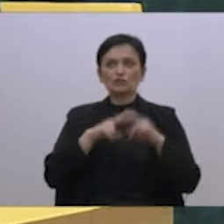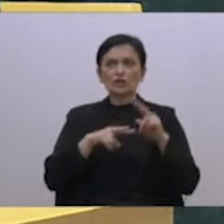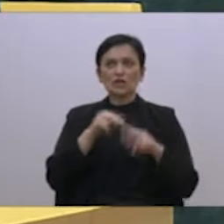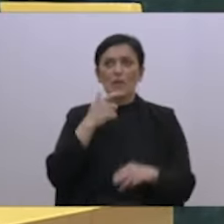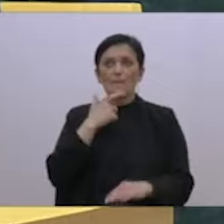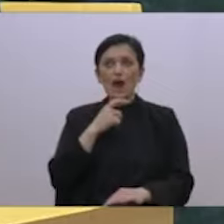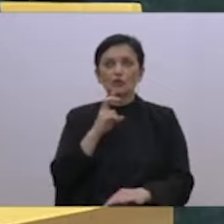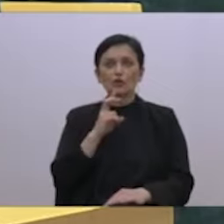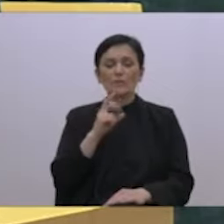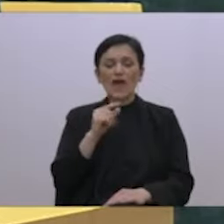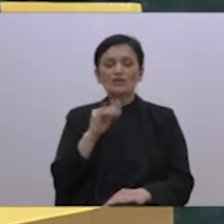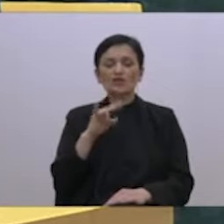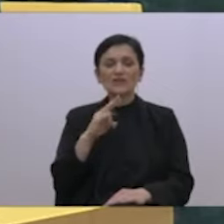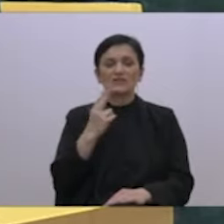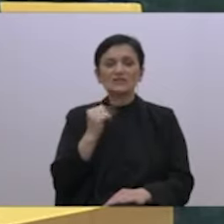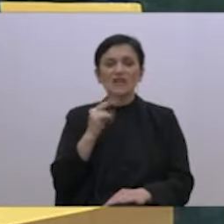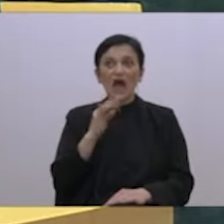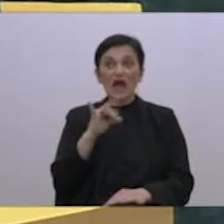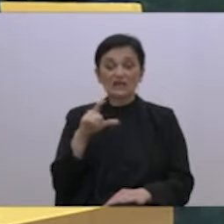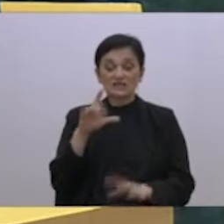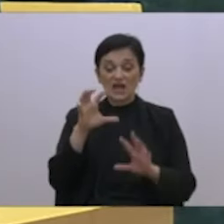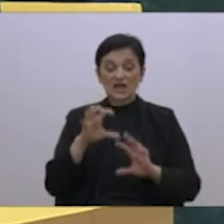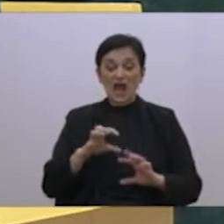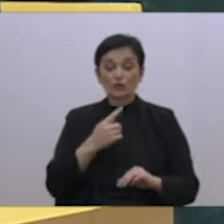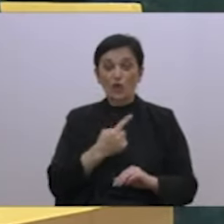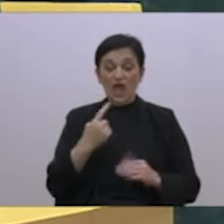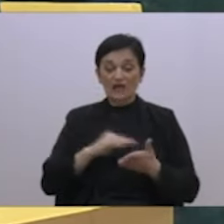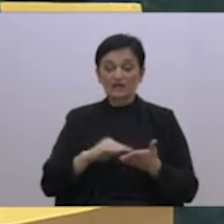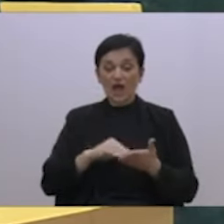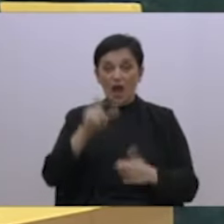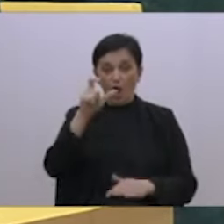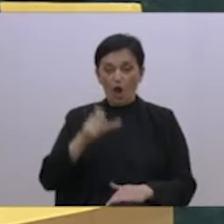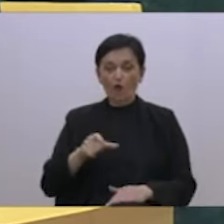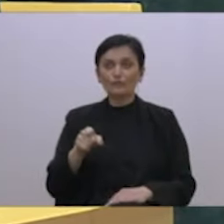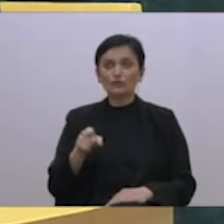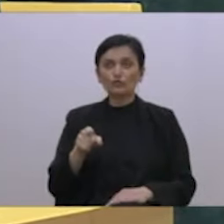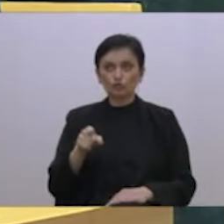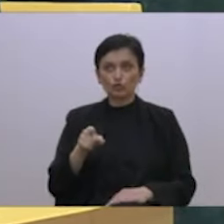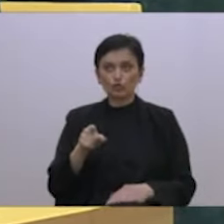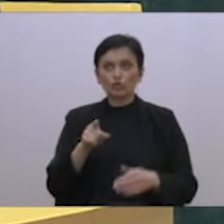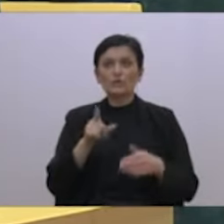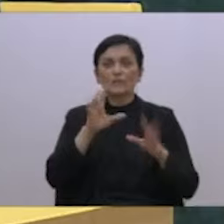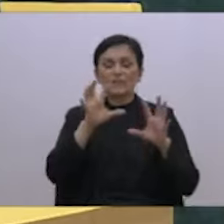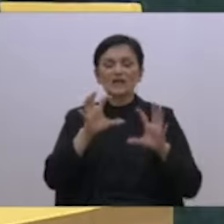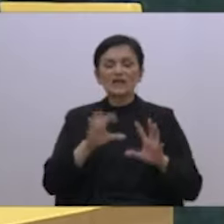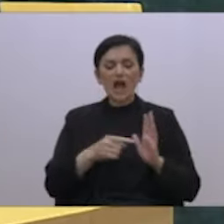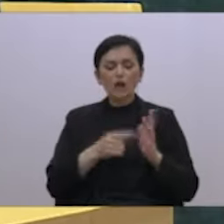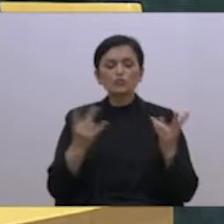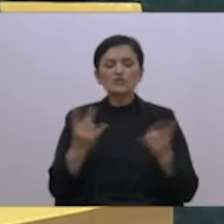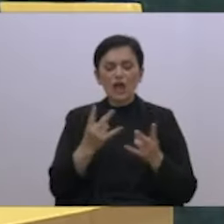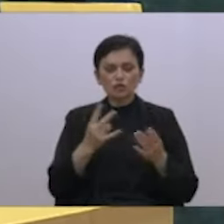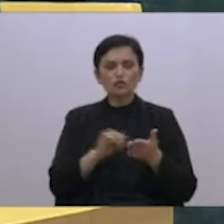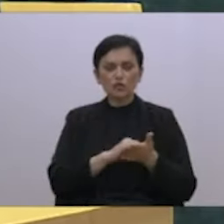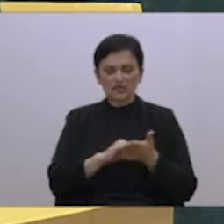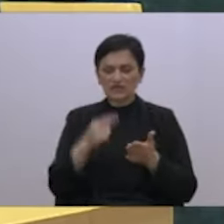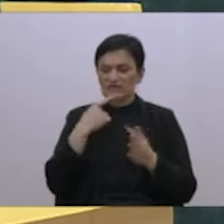ბატონი ბეჟან წაკაძე, რომელიც ამ კანონის ერთ-ერთი ავტორია, რომელმაც ახლა დაასაბუთ ამ კანონის საჭიროება და